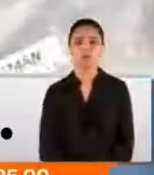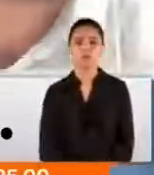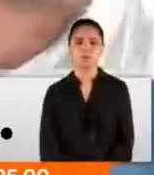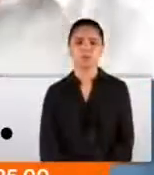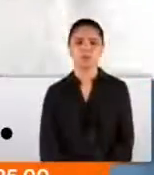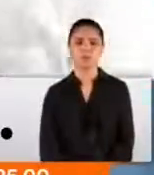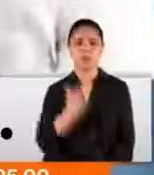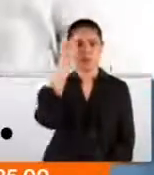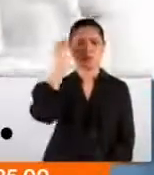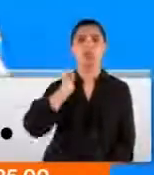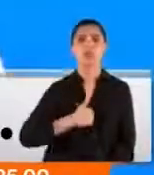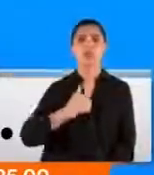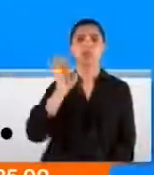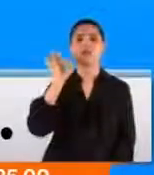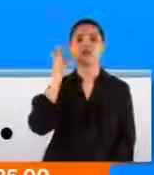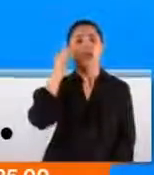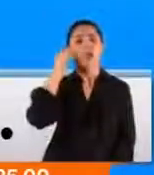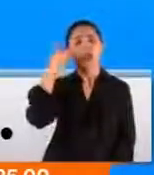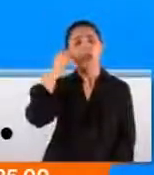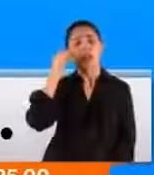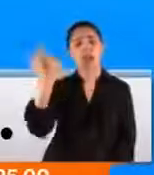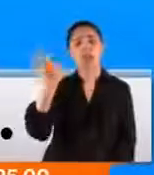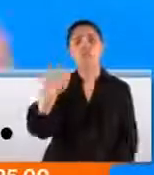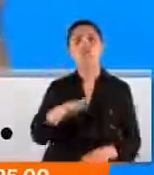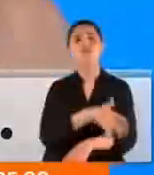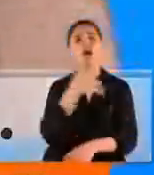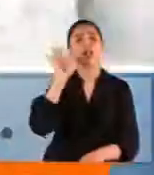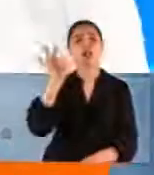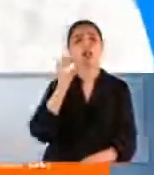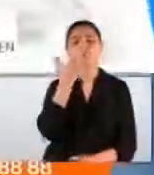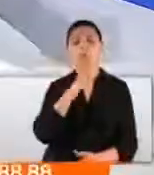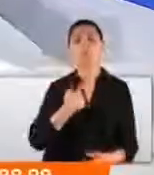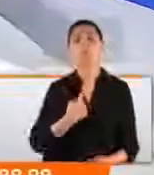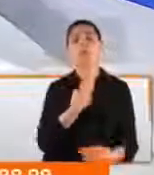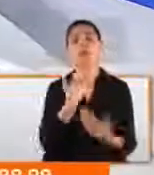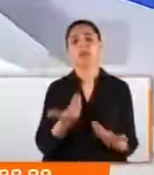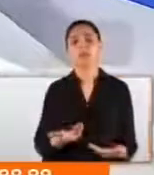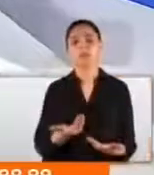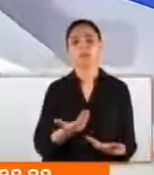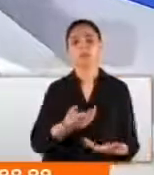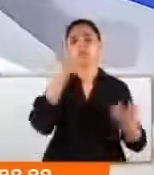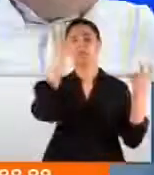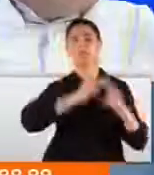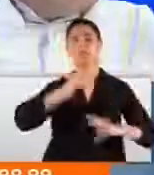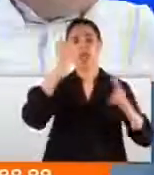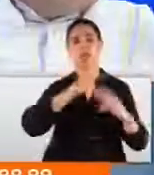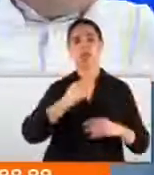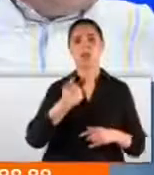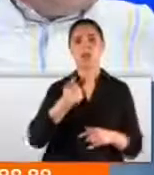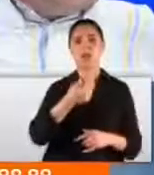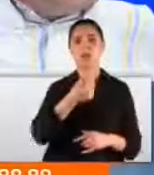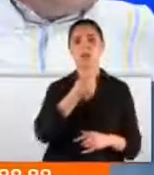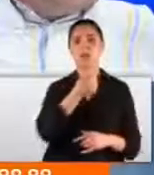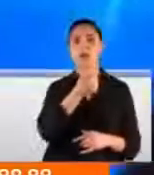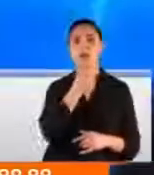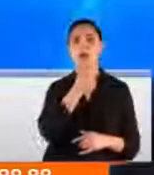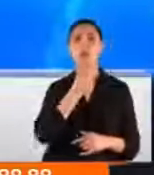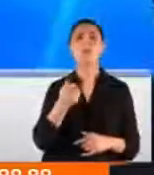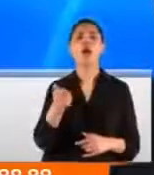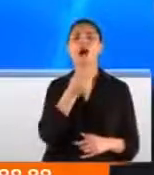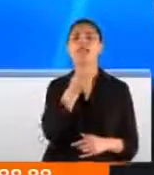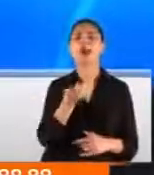başsavcıya ulaşamamaktan, valiye ulaşamamaktan bıktım. Dökülen gözyaşı... Benim babam adamdı lan,